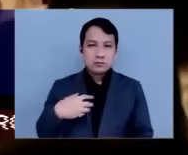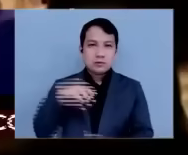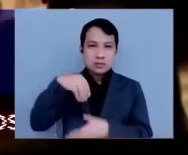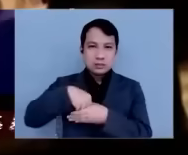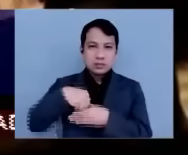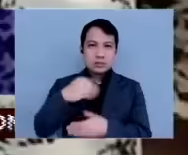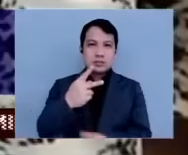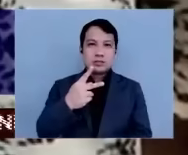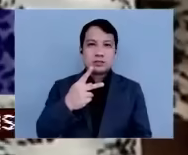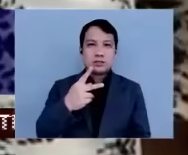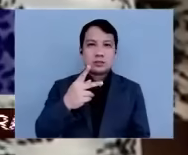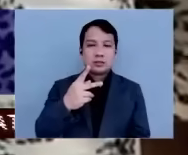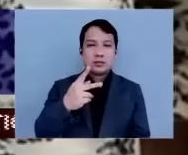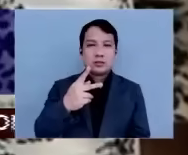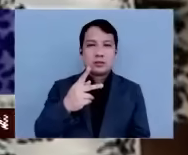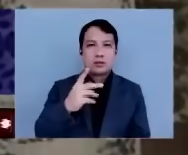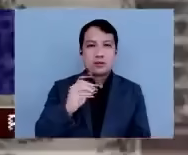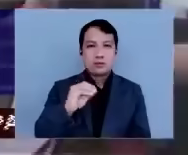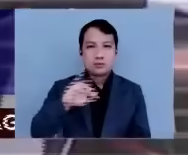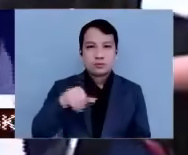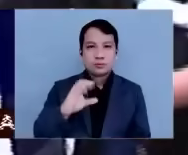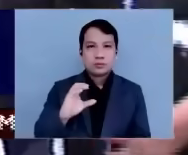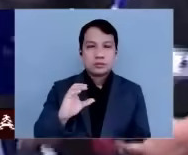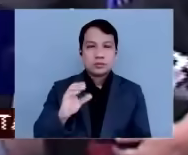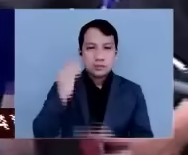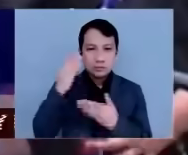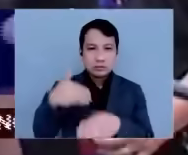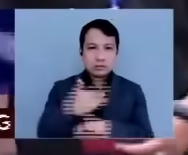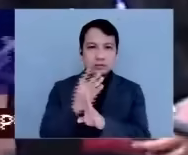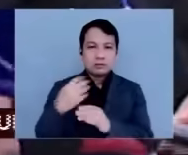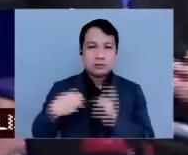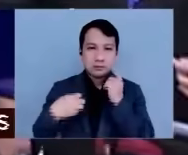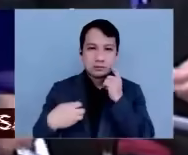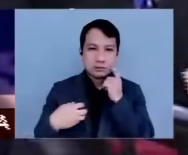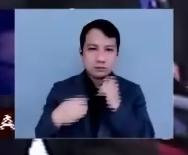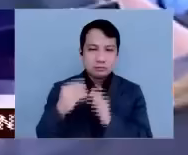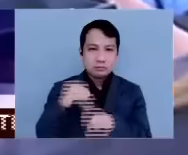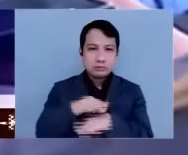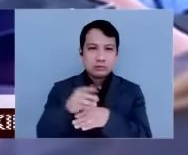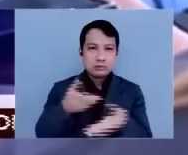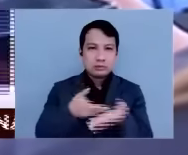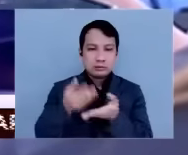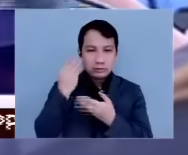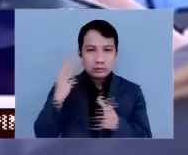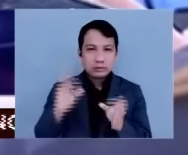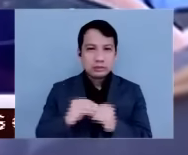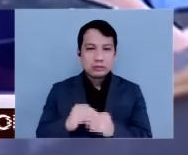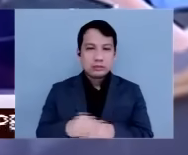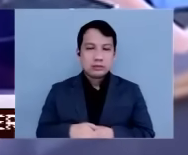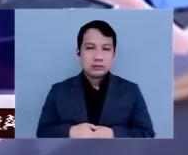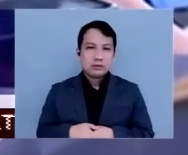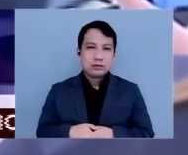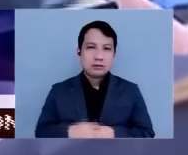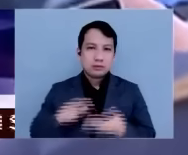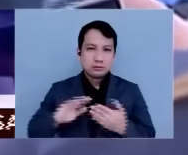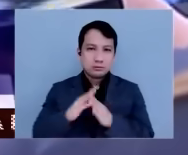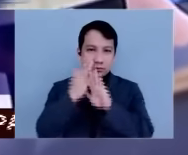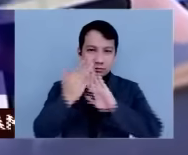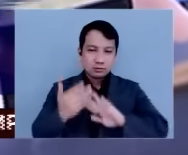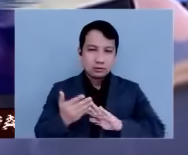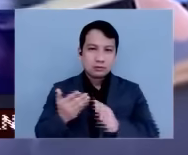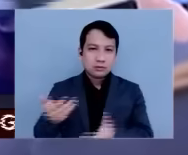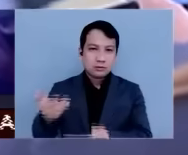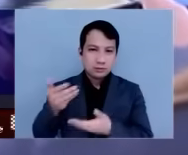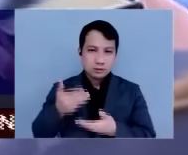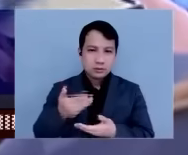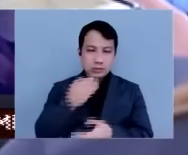KOJC compound ang puganting pastor. Ayon naman sa legal counsel ni Quiboloy, naging mapayapa ang paghahain ng arrest warrant